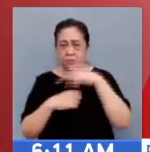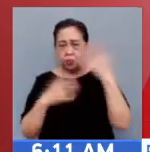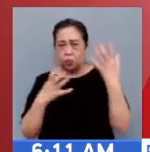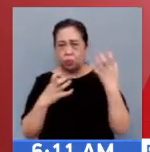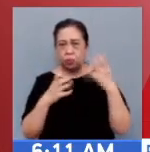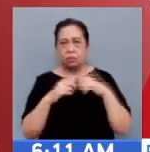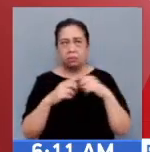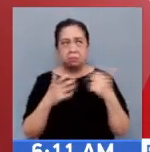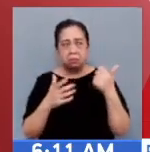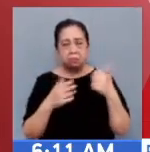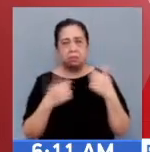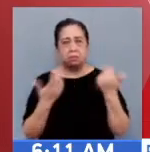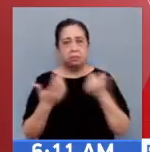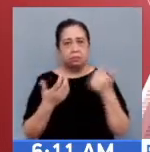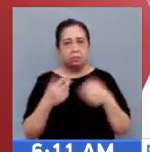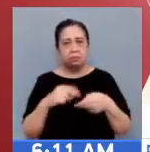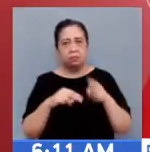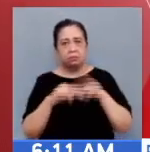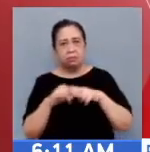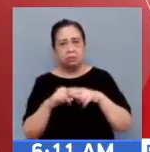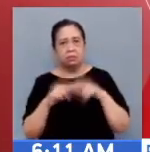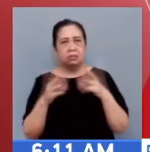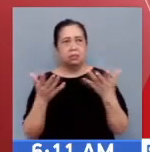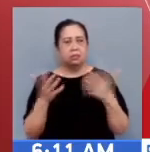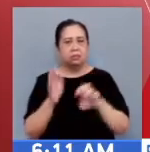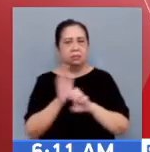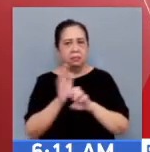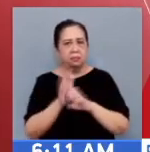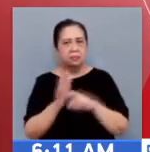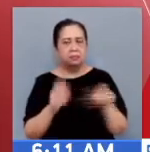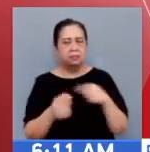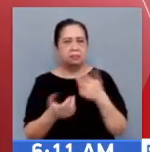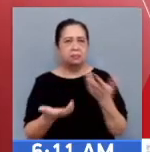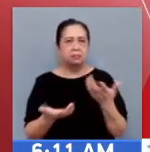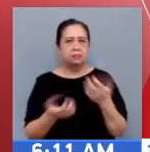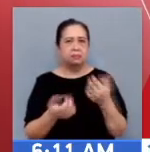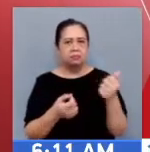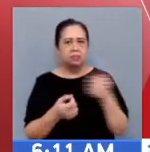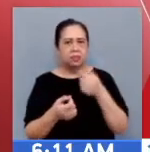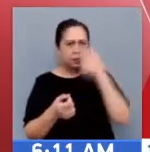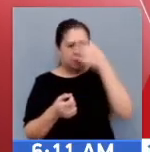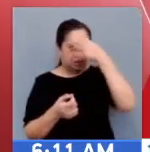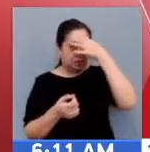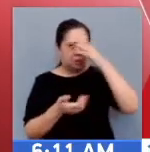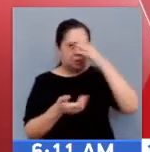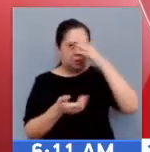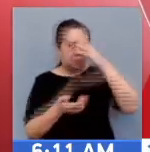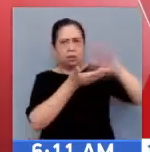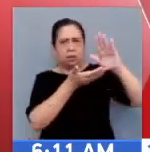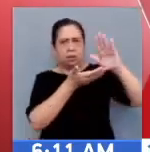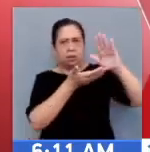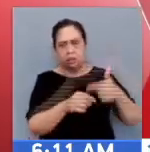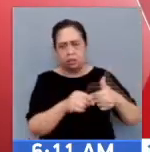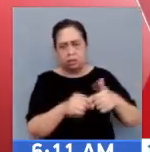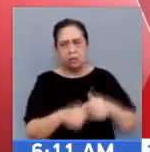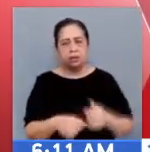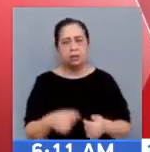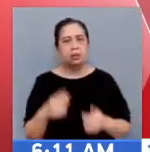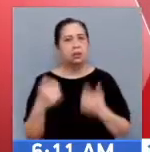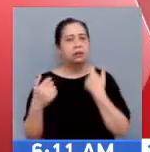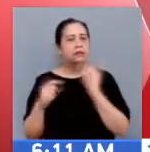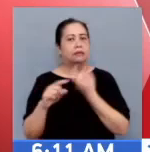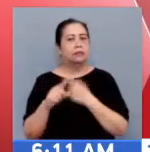price increase pa pagdating sa mga ganito pong usapin dahil sa taas na rin po ng gasolina? Batay kanina doon sa